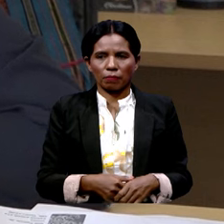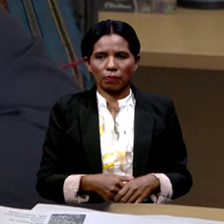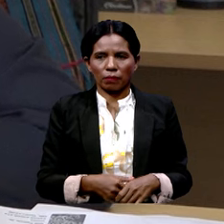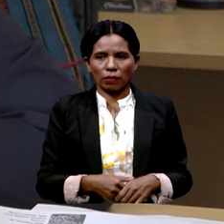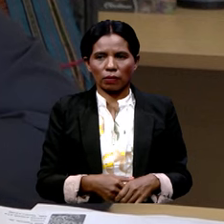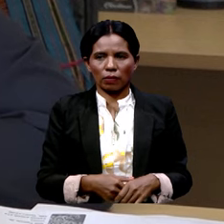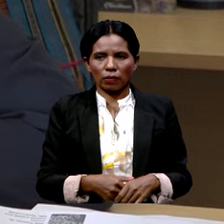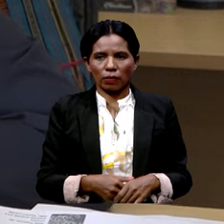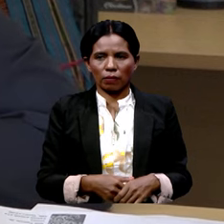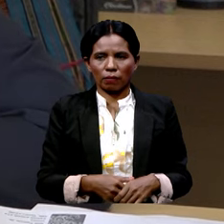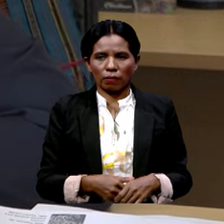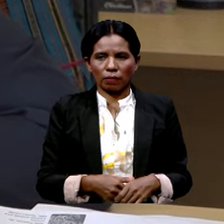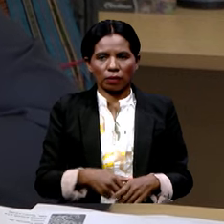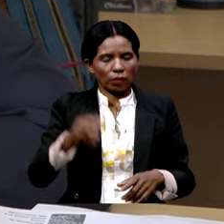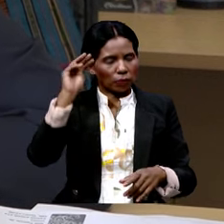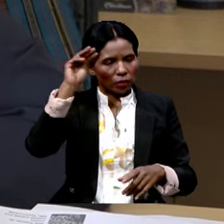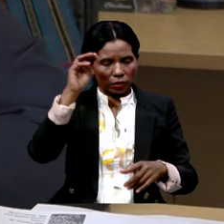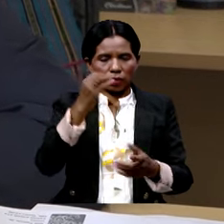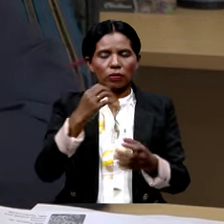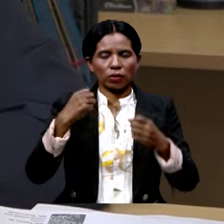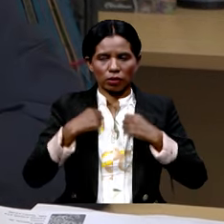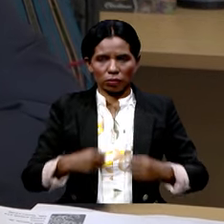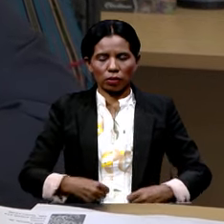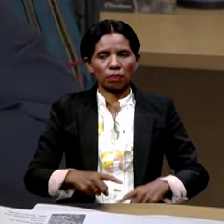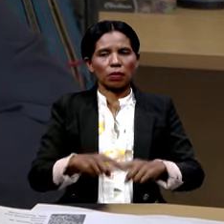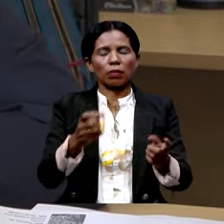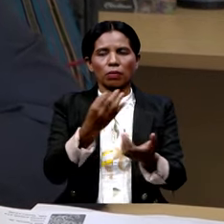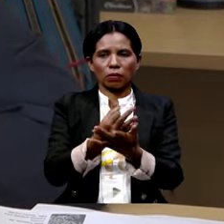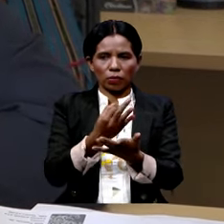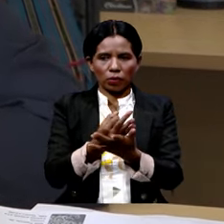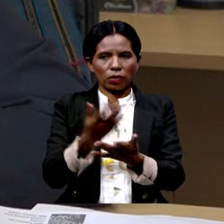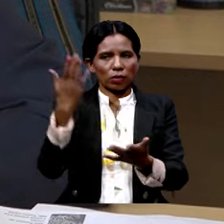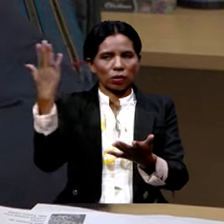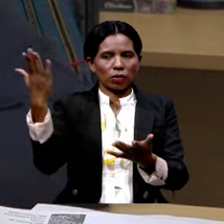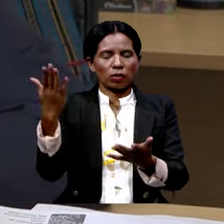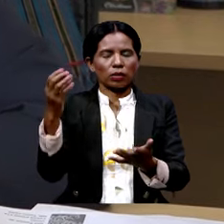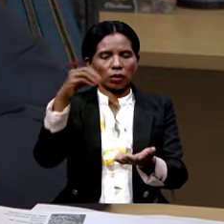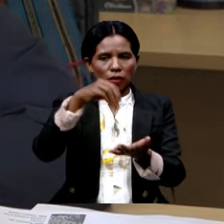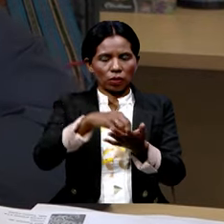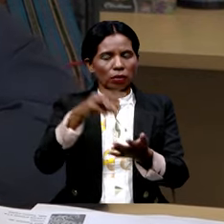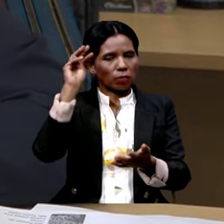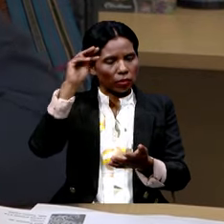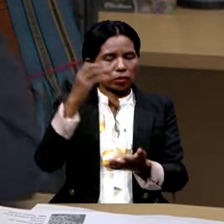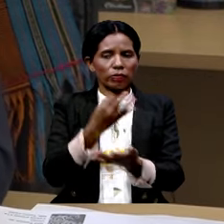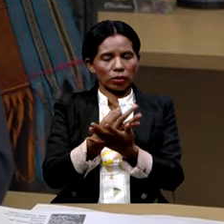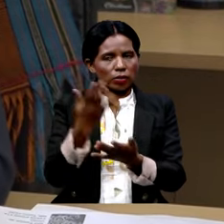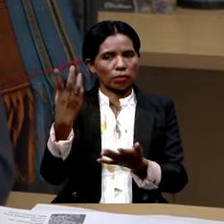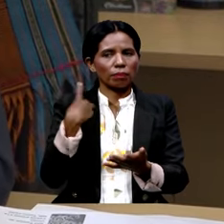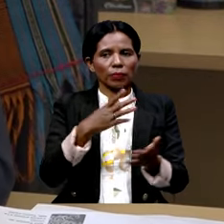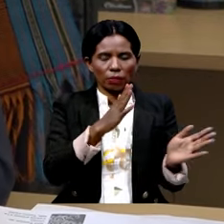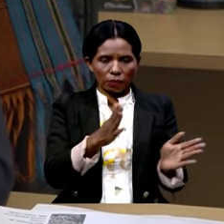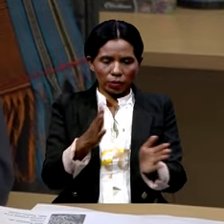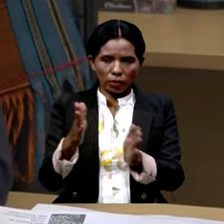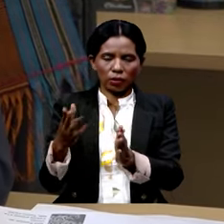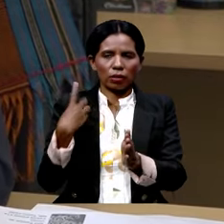Ministeri tu be, Saudi. Mai be, pasal ni, ia be, konsentrasi tu ni apa? Ami proses,